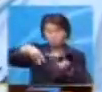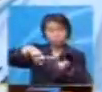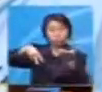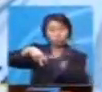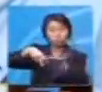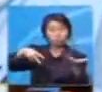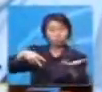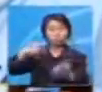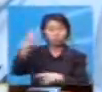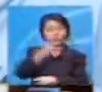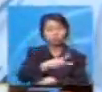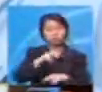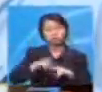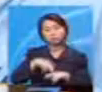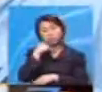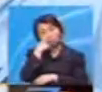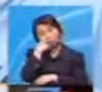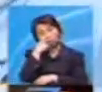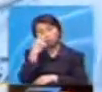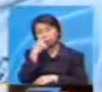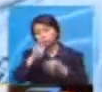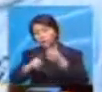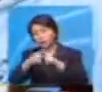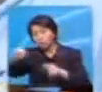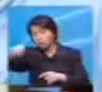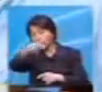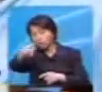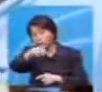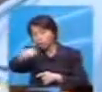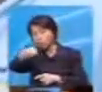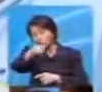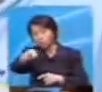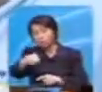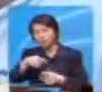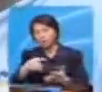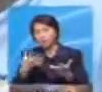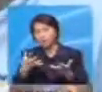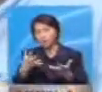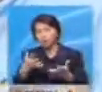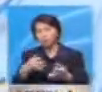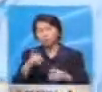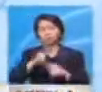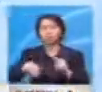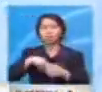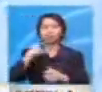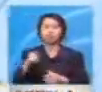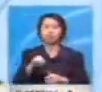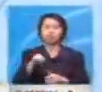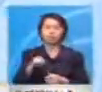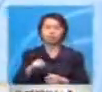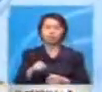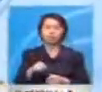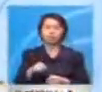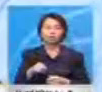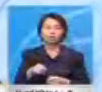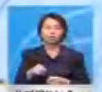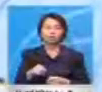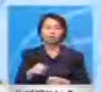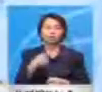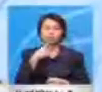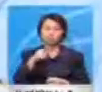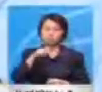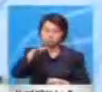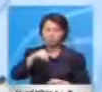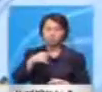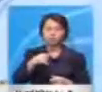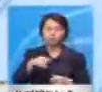rumah berapa hari tu saya tengok kawan-kawan duk lalu batas kita geram nak nak nak keluar tapi tak boleh lepas tu D bampit kata suruh Mai